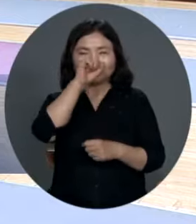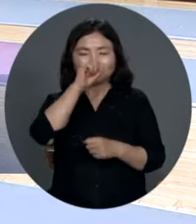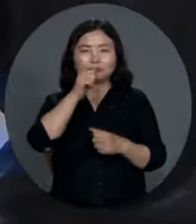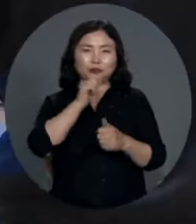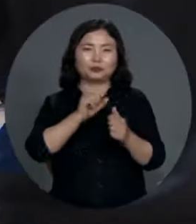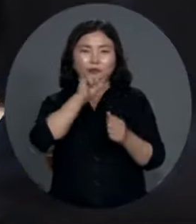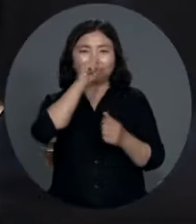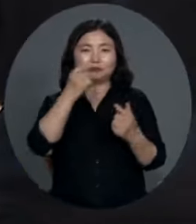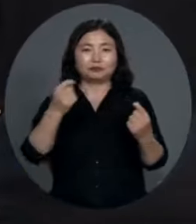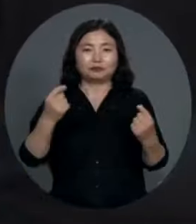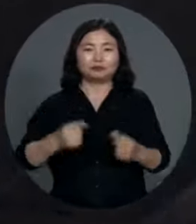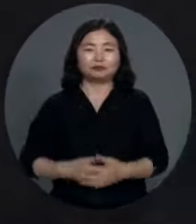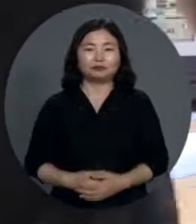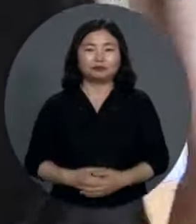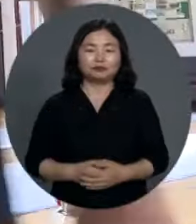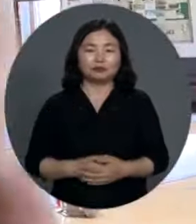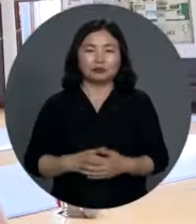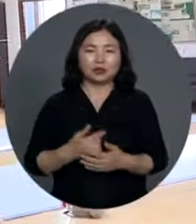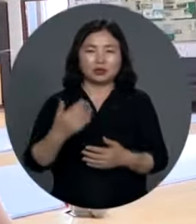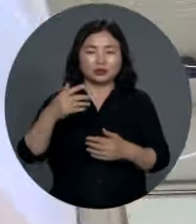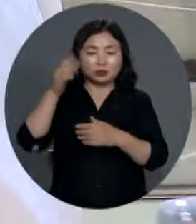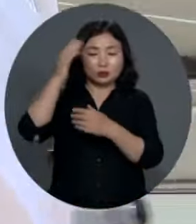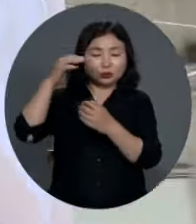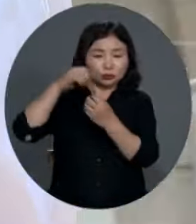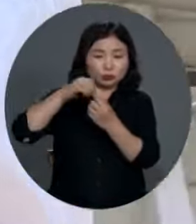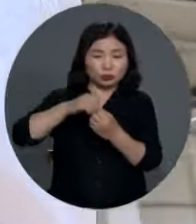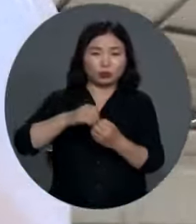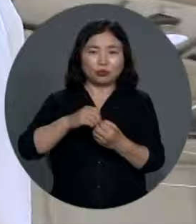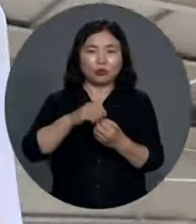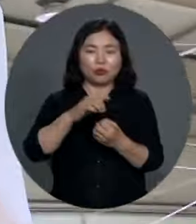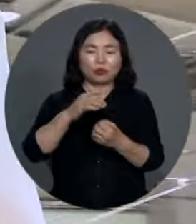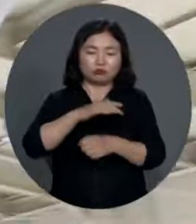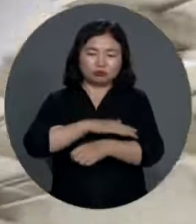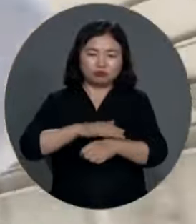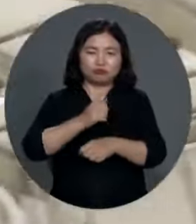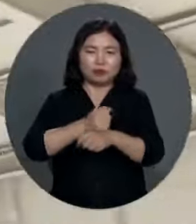같아요. 54년 전통의 오성고 펜싱부